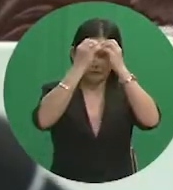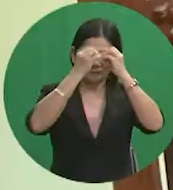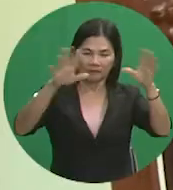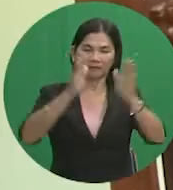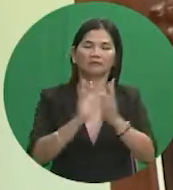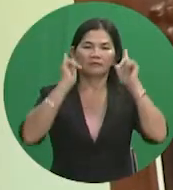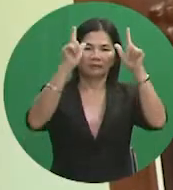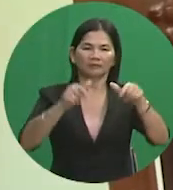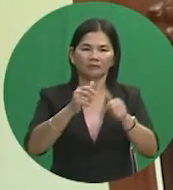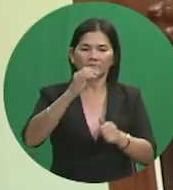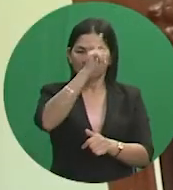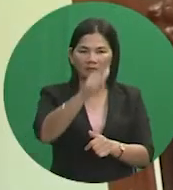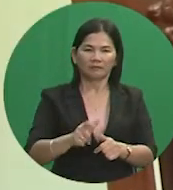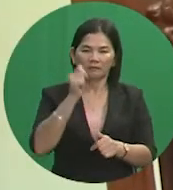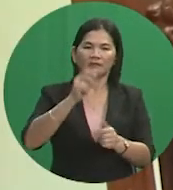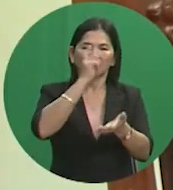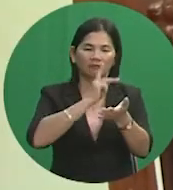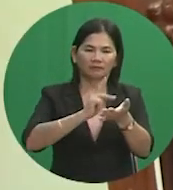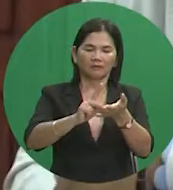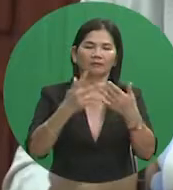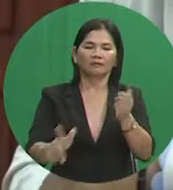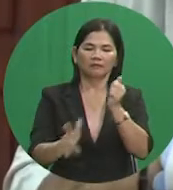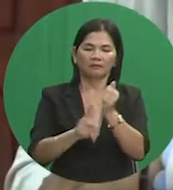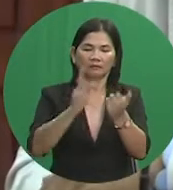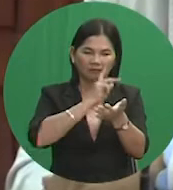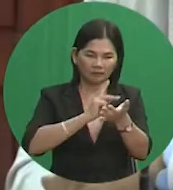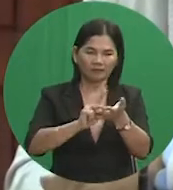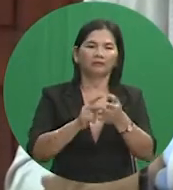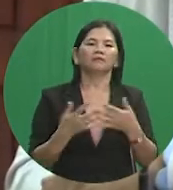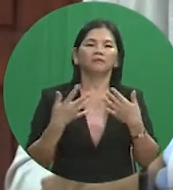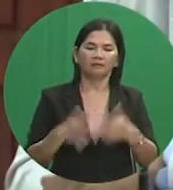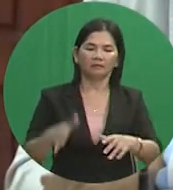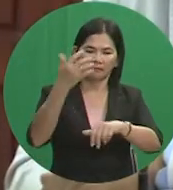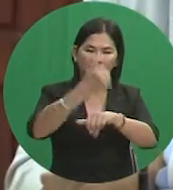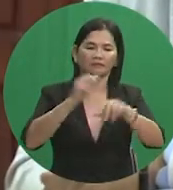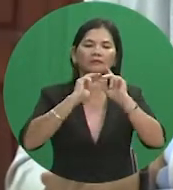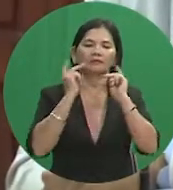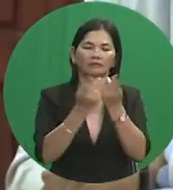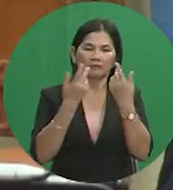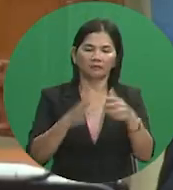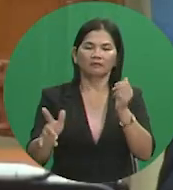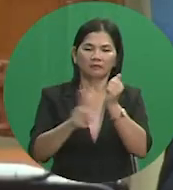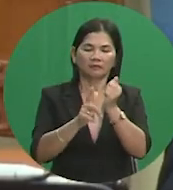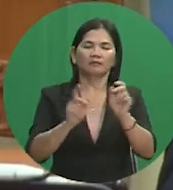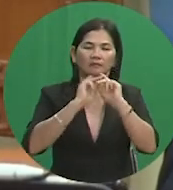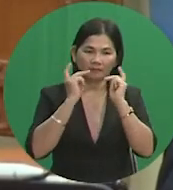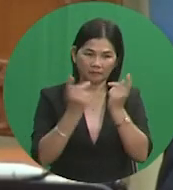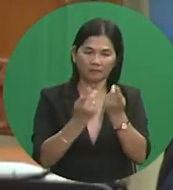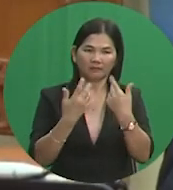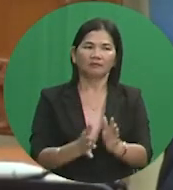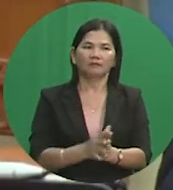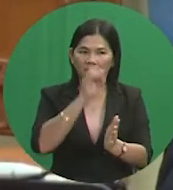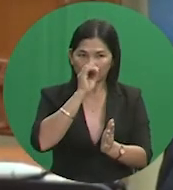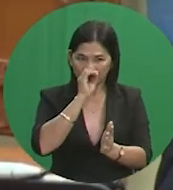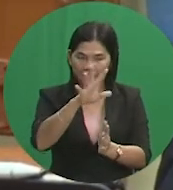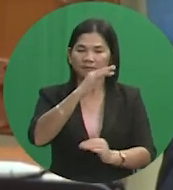មទាំងឯកឧត្តមលោកជំទាវជារដ្ឋលេខាធិការអនុរដ្ឋលេខាធិការជាប្រធានគណៈកម្មការអនុគណៈកម្មការបានជម្រាបជូន